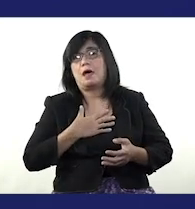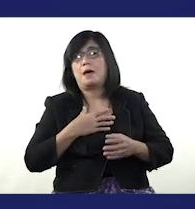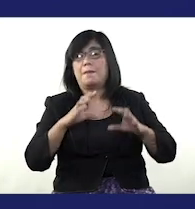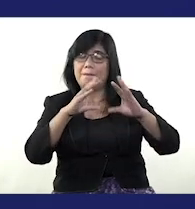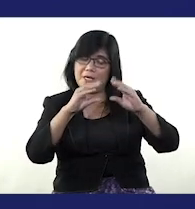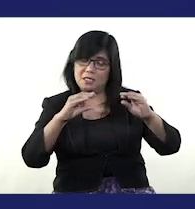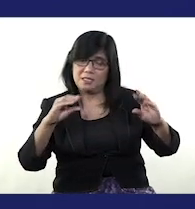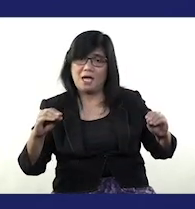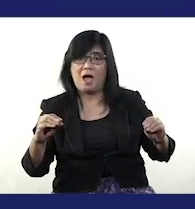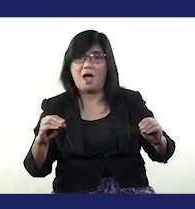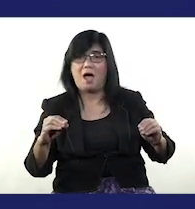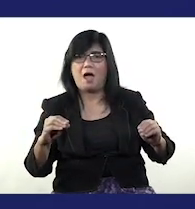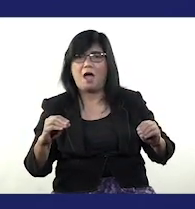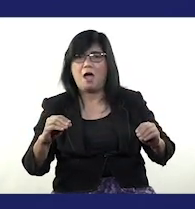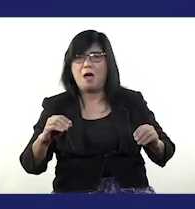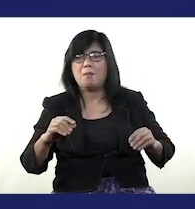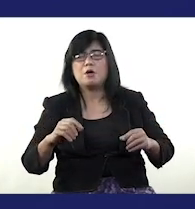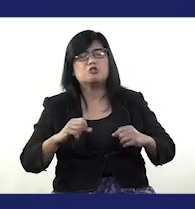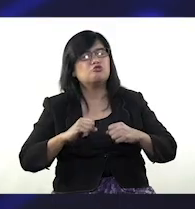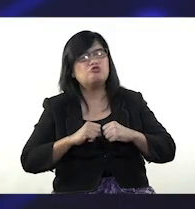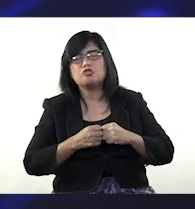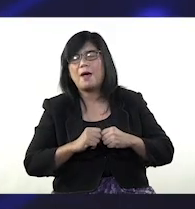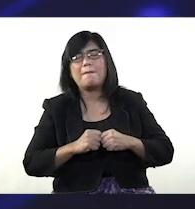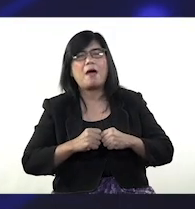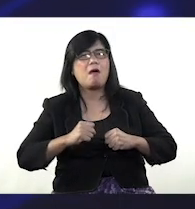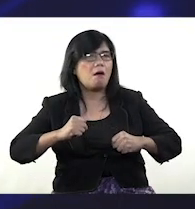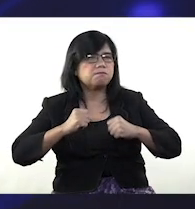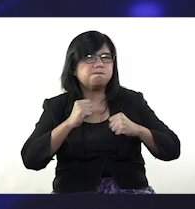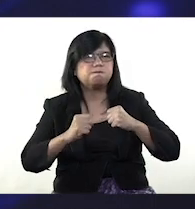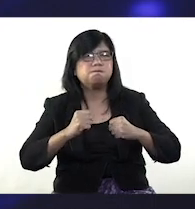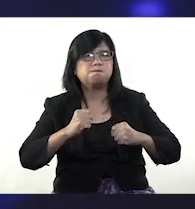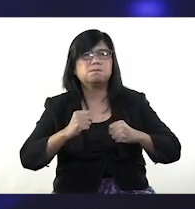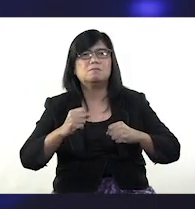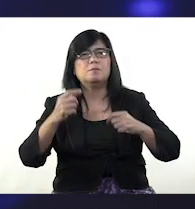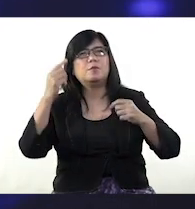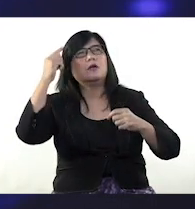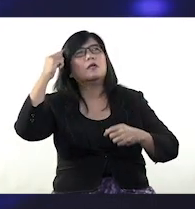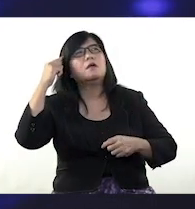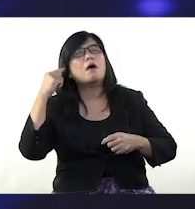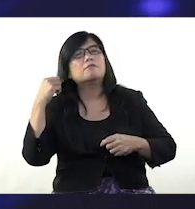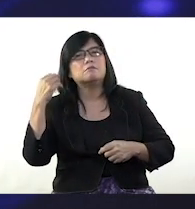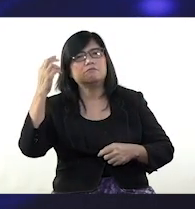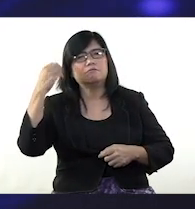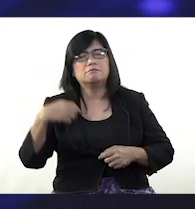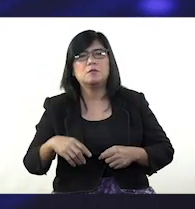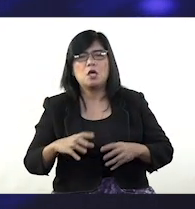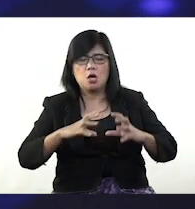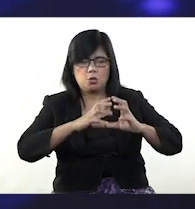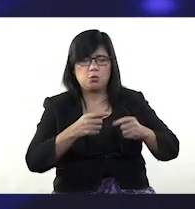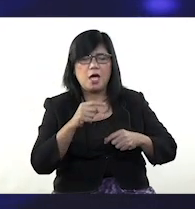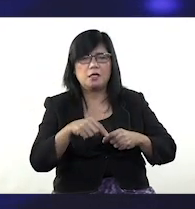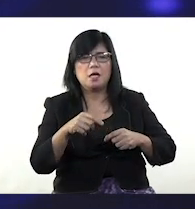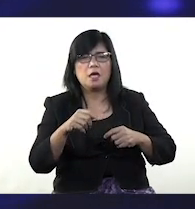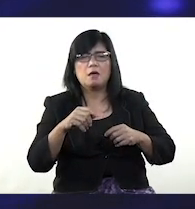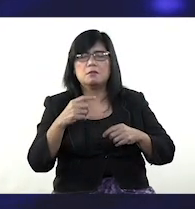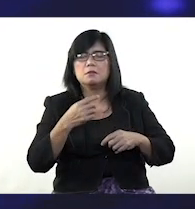di dunia tempat saya berdiri lelah di dunia tempat saya berkeringat di dunia tempat saya mencucurkan